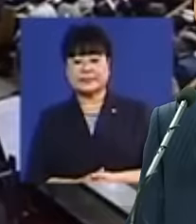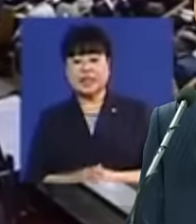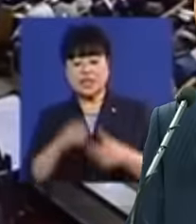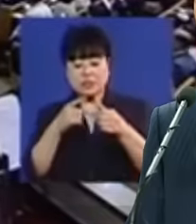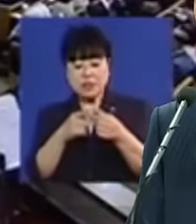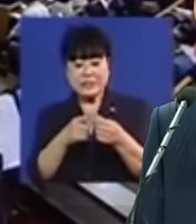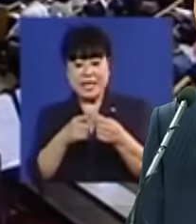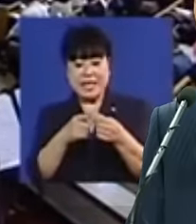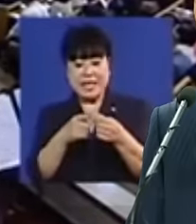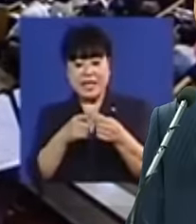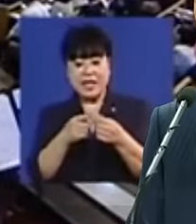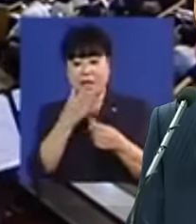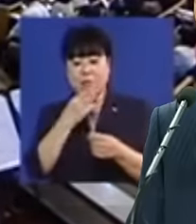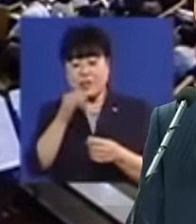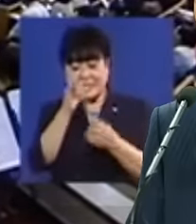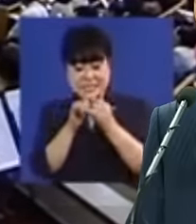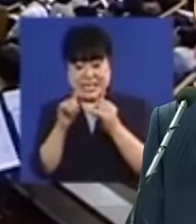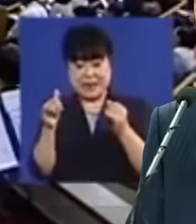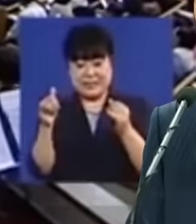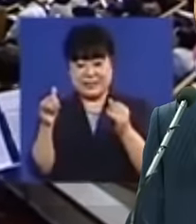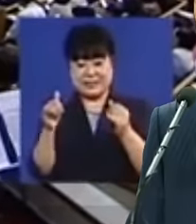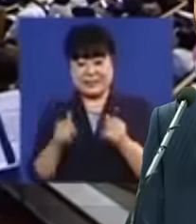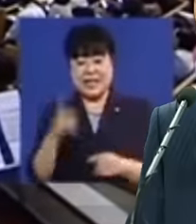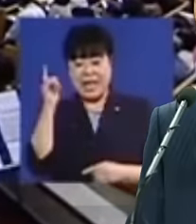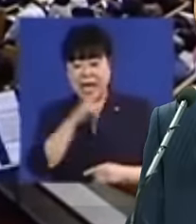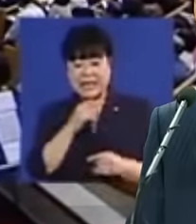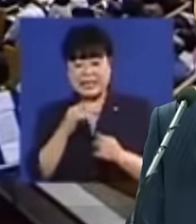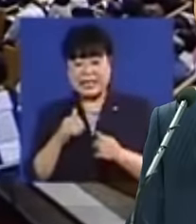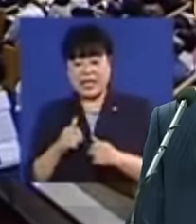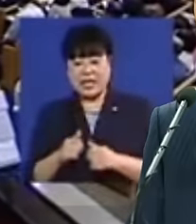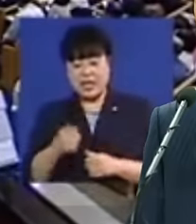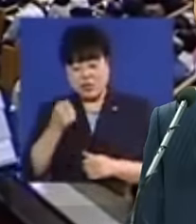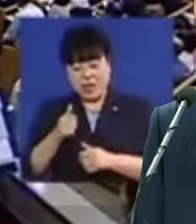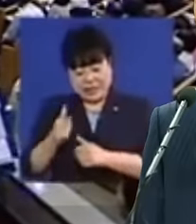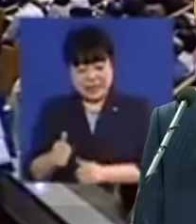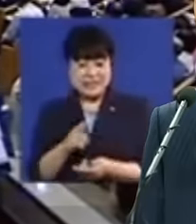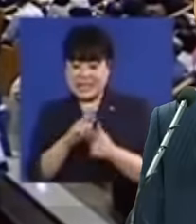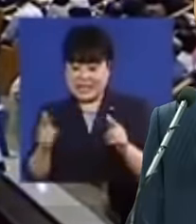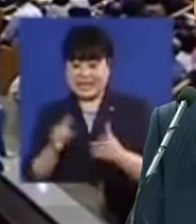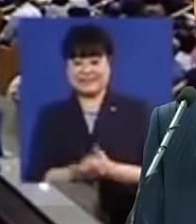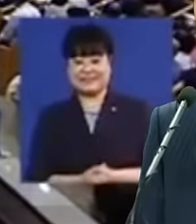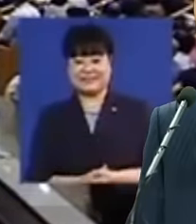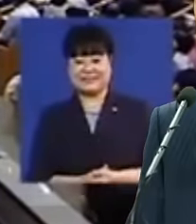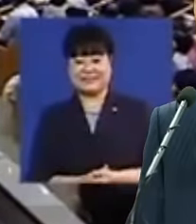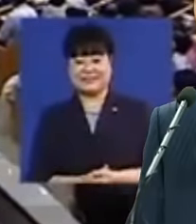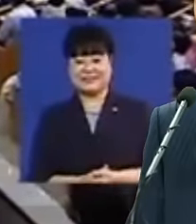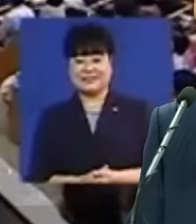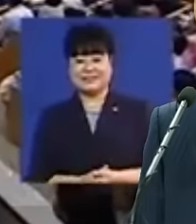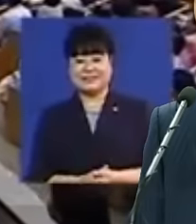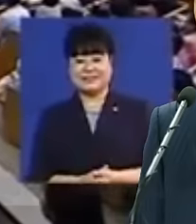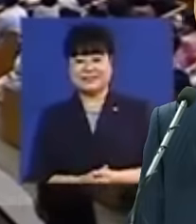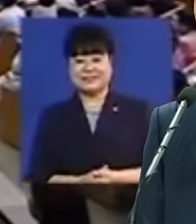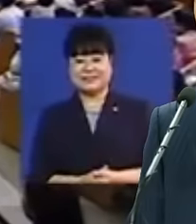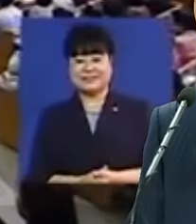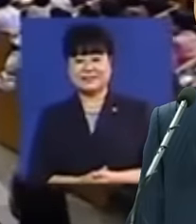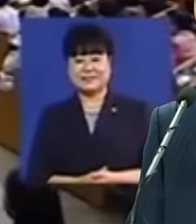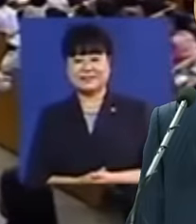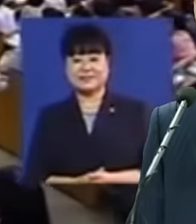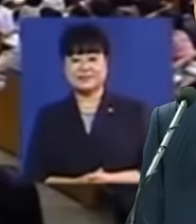첫째로 복 있는 사람은 악인의 꾀를 따르지 않는다고 말하는 것입니다. 우리가